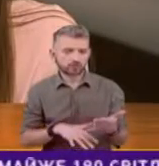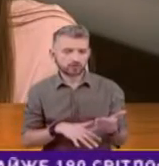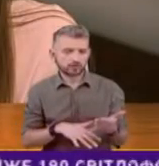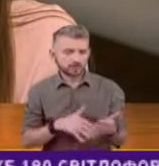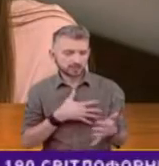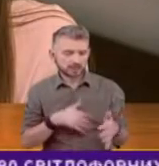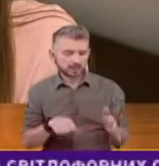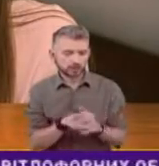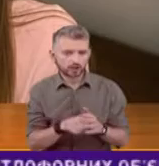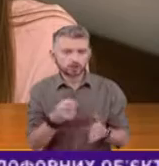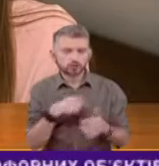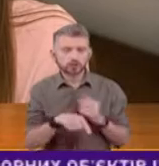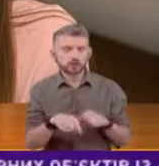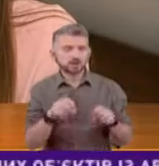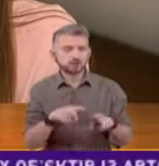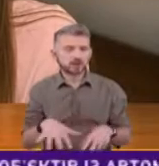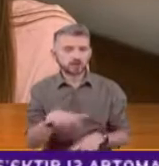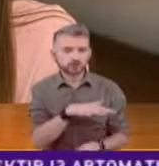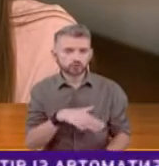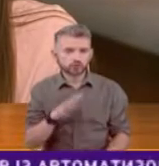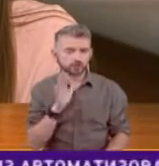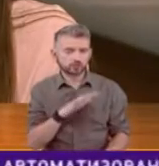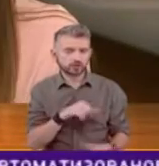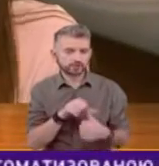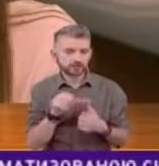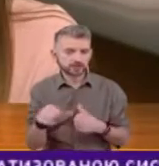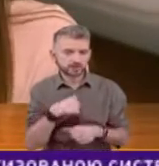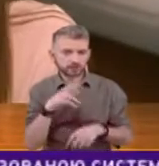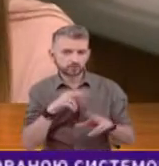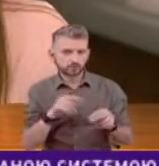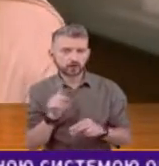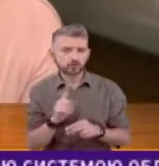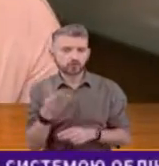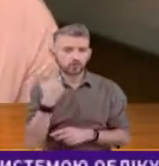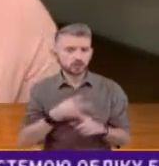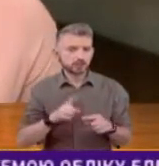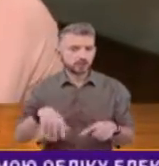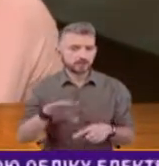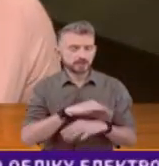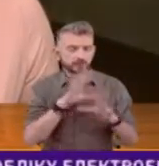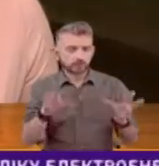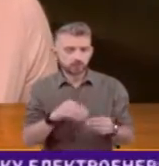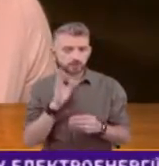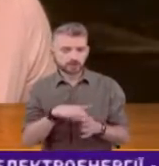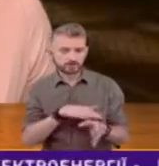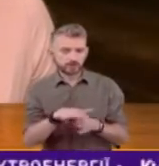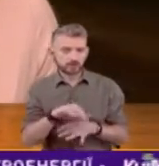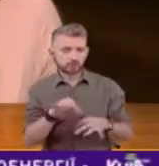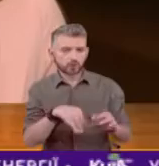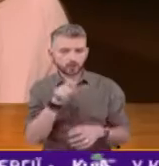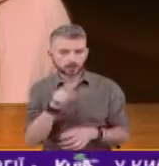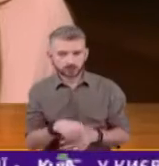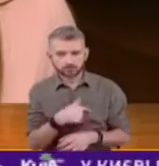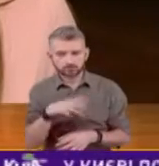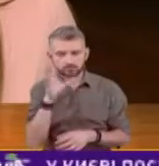Тому там спеціальні, ну, зони такі фактично були виділені. І я сподіваюся, що коли це все в комплексі втілить проєктант, ми